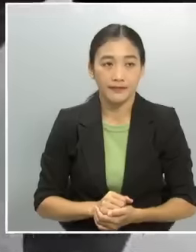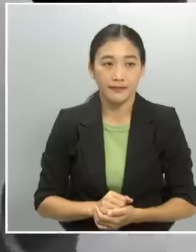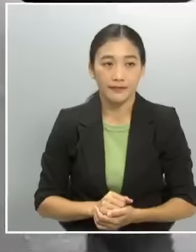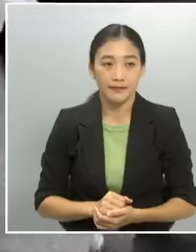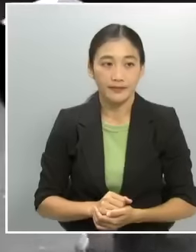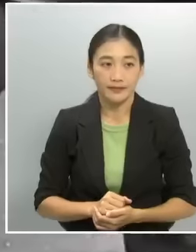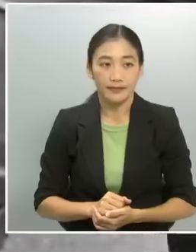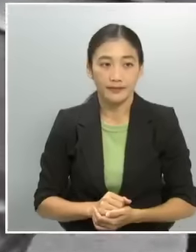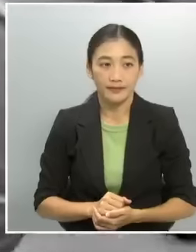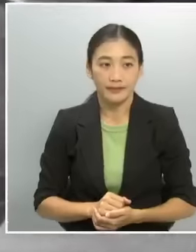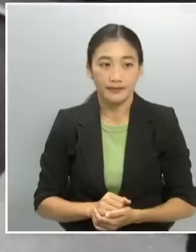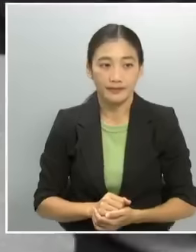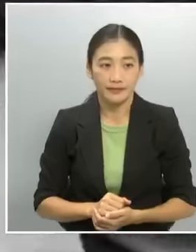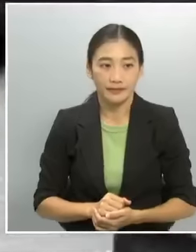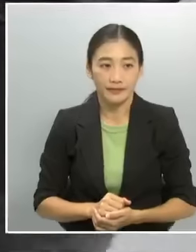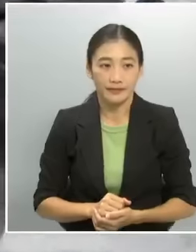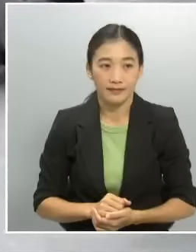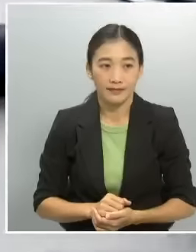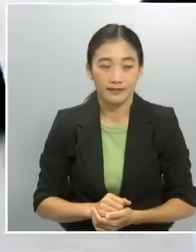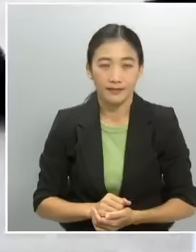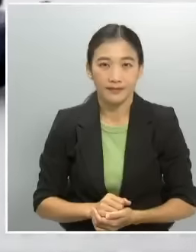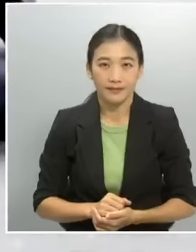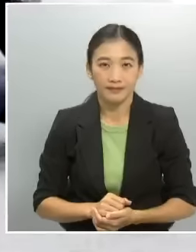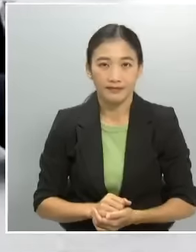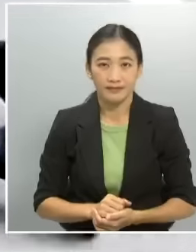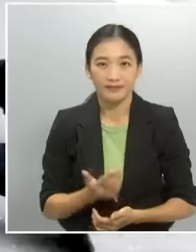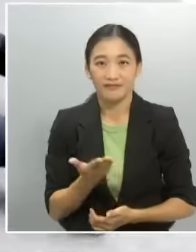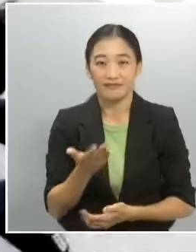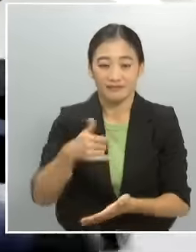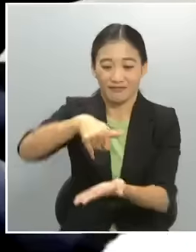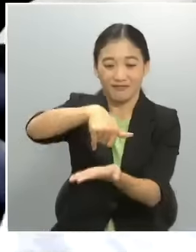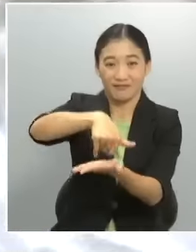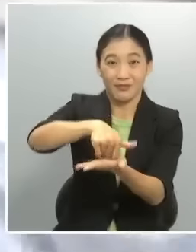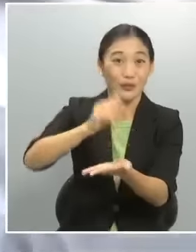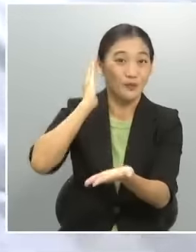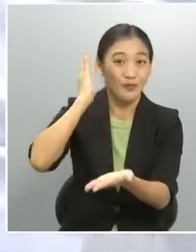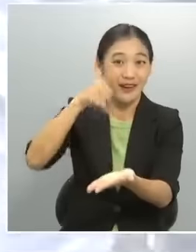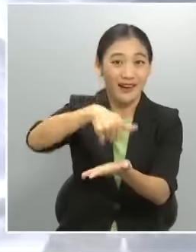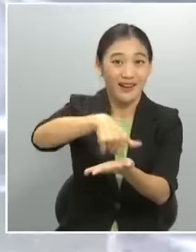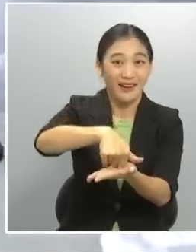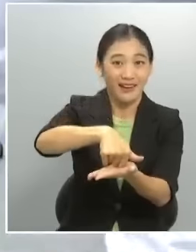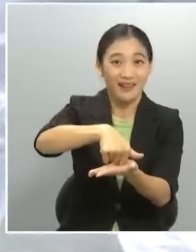ใช่ผม ติดคนแ ล้วครับ ตัดแจ๊ะ ใช่ ไหมใช่ค่ะ